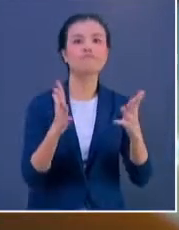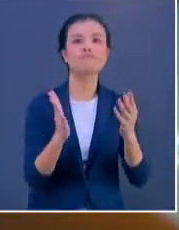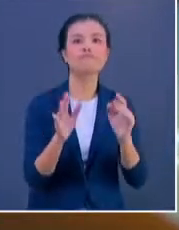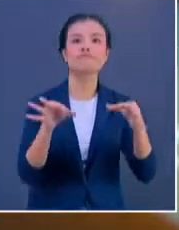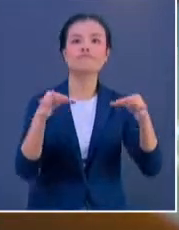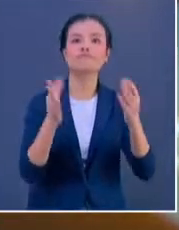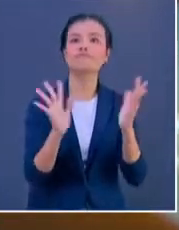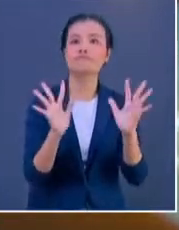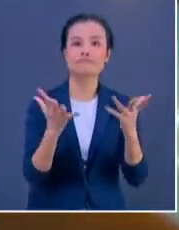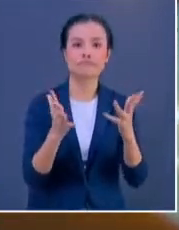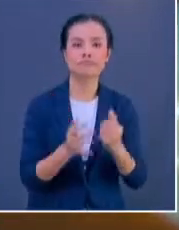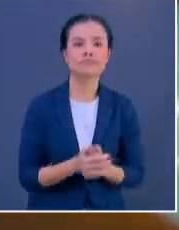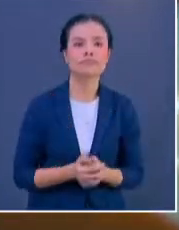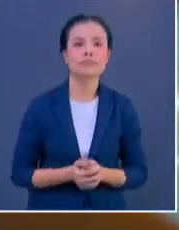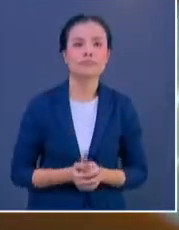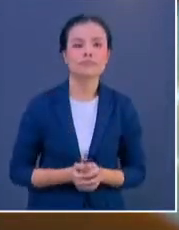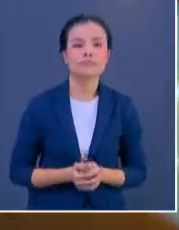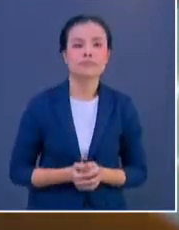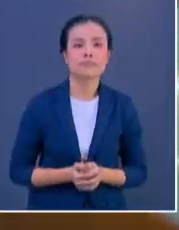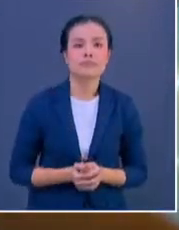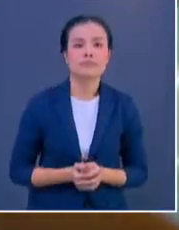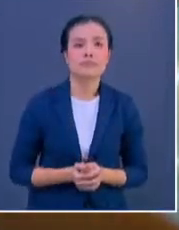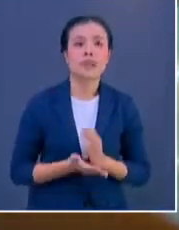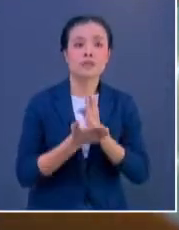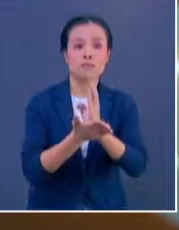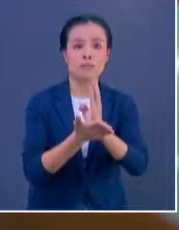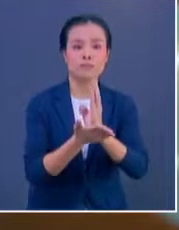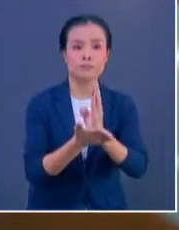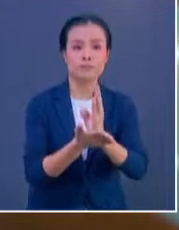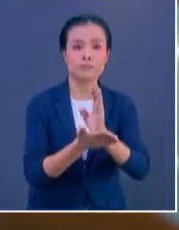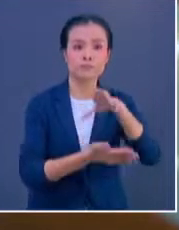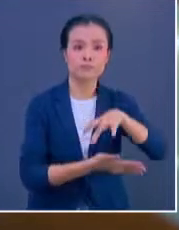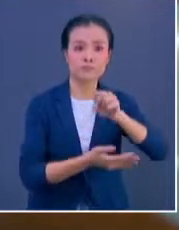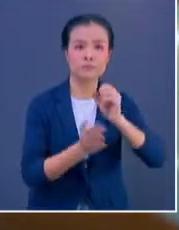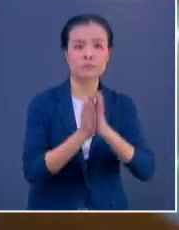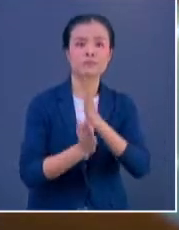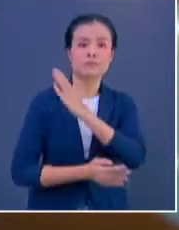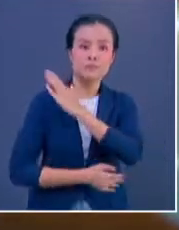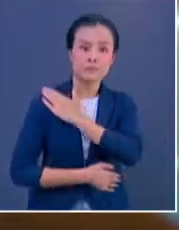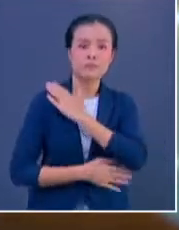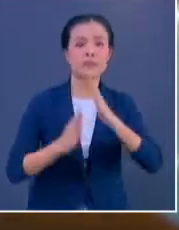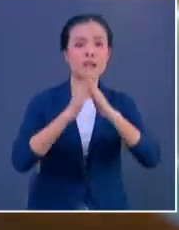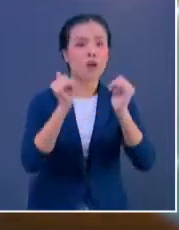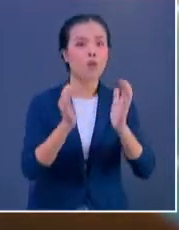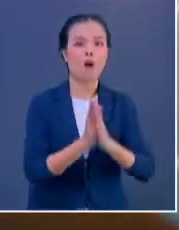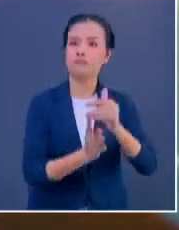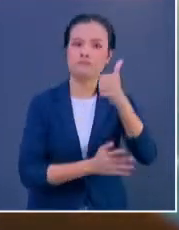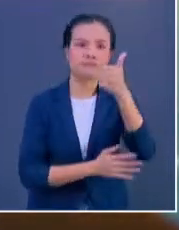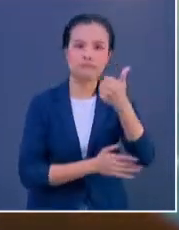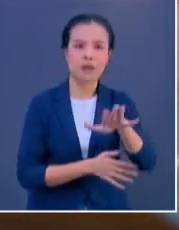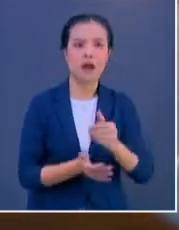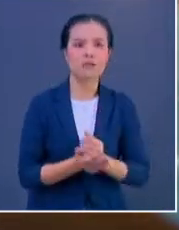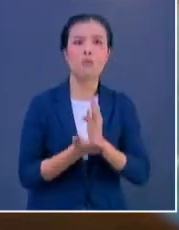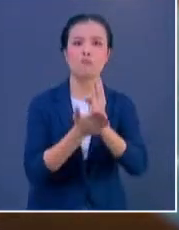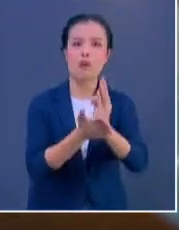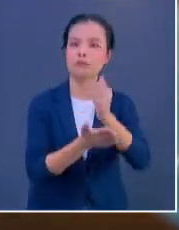ครับ แล้วก็ถ้าเกิดว่าเราจะไปบริจาคให้ไปสำนักสงฆ์นะเป็นพระอะไรต่างๆนี่ไม่ได้เลย ครับ นะเราอยู่ดี